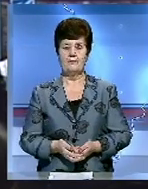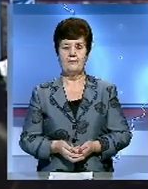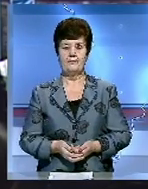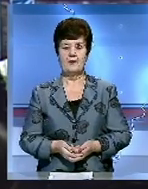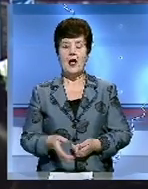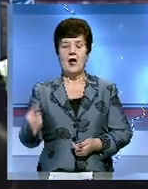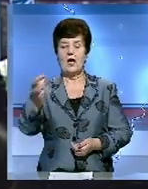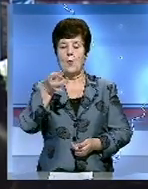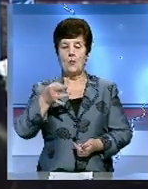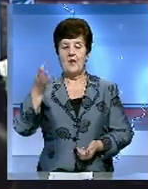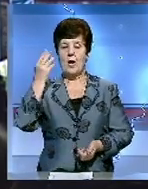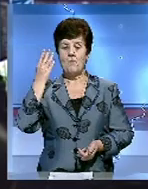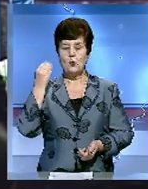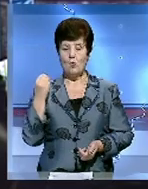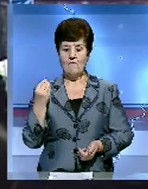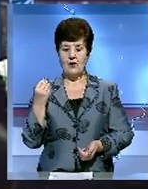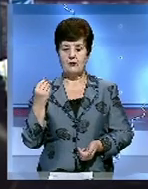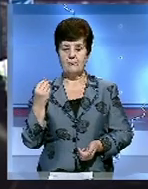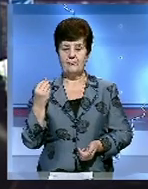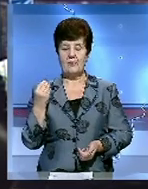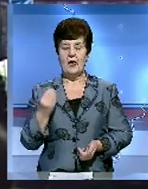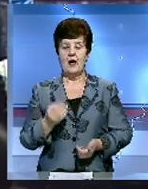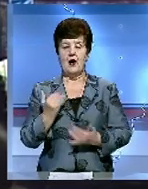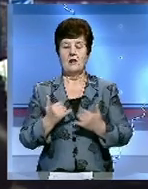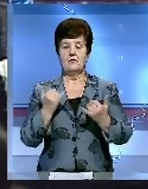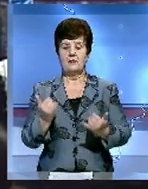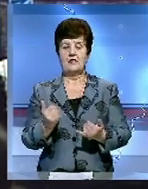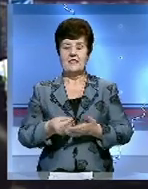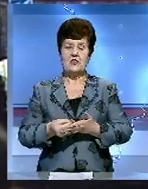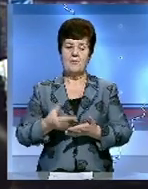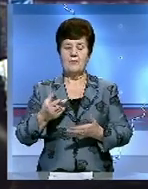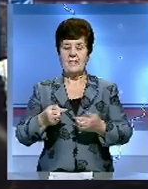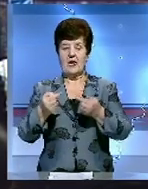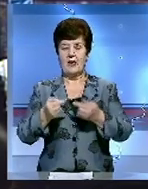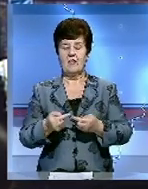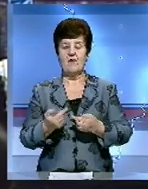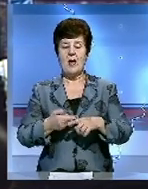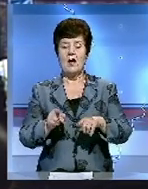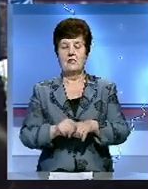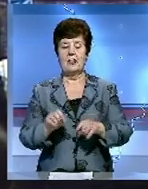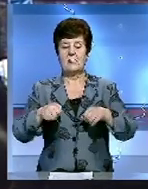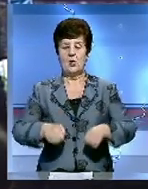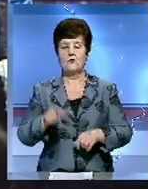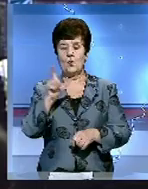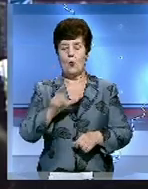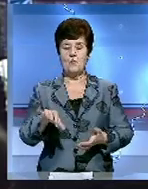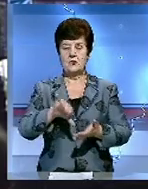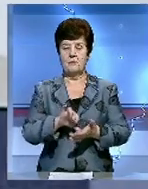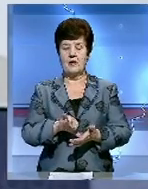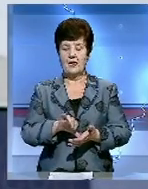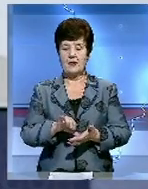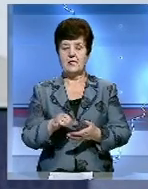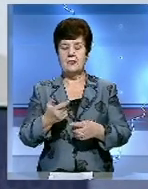Republica Moldova a avansat semnificativ în domeniul drepturilor omului pe parcursul ultimilor ani și trebuie